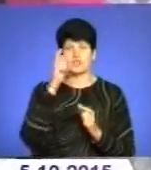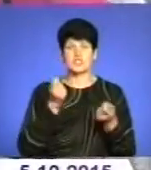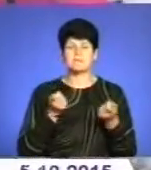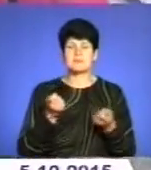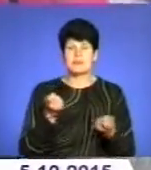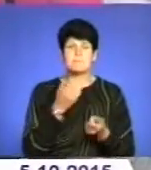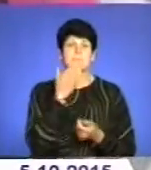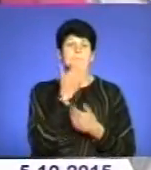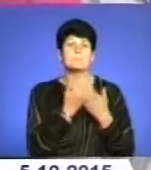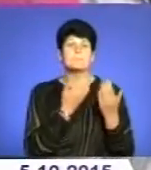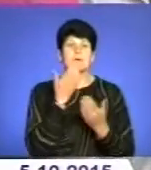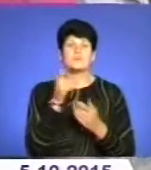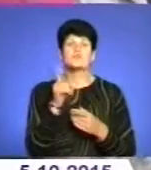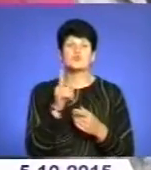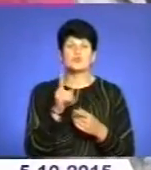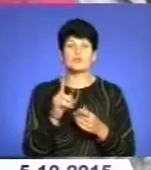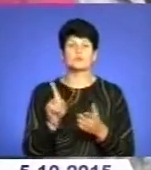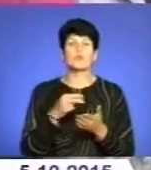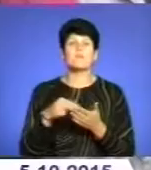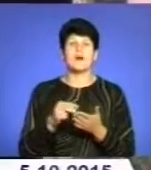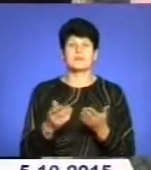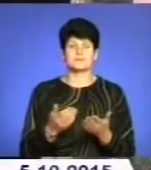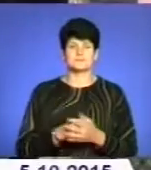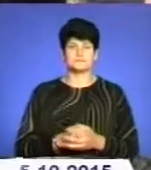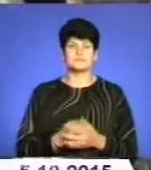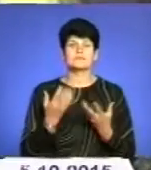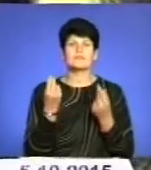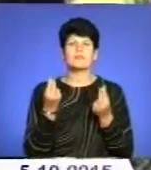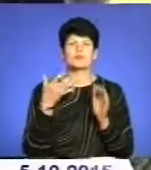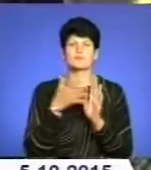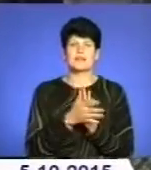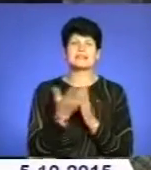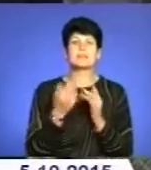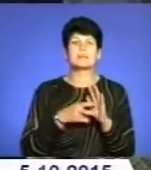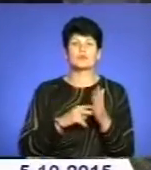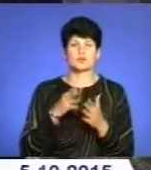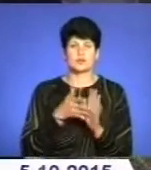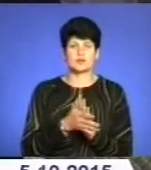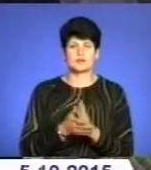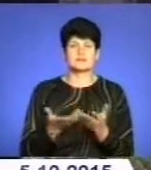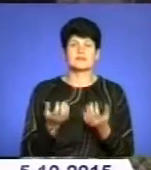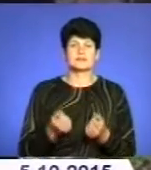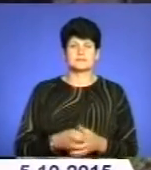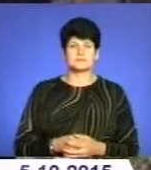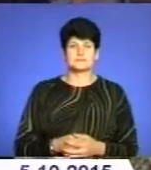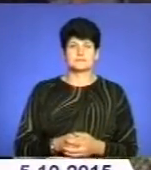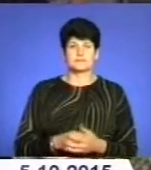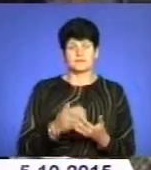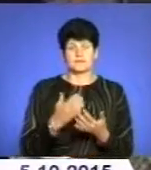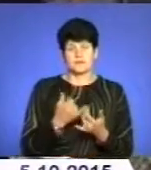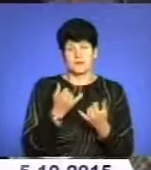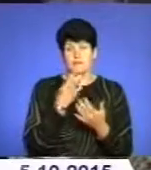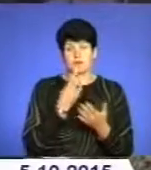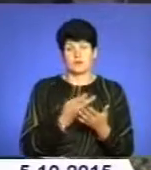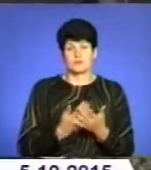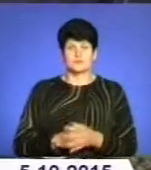облдержадміністрації, запитуємо, що і по чому купує. Скільки грошей потратили і скільки ще плануєте потратити? Скільки взяли? Маю, подивлюся.